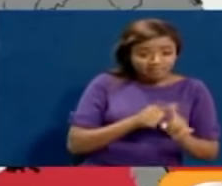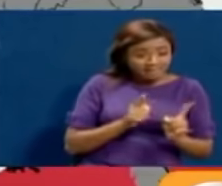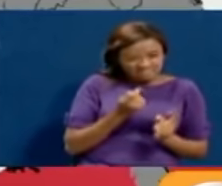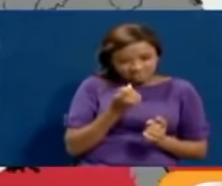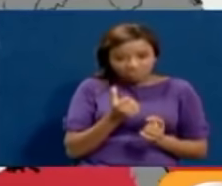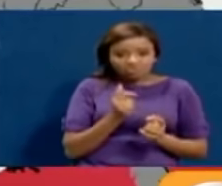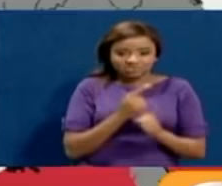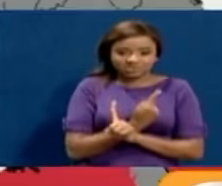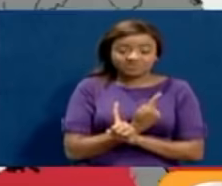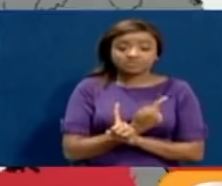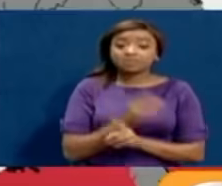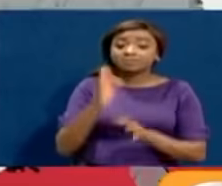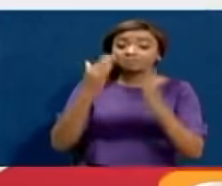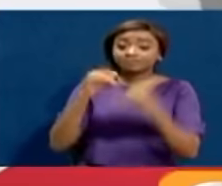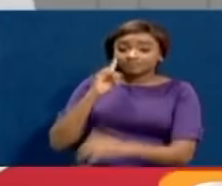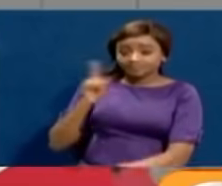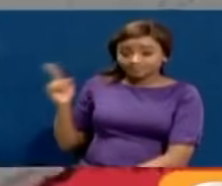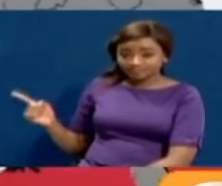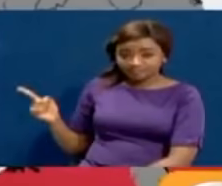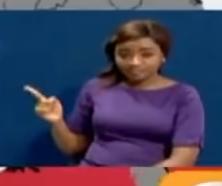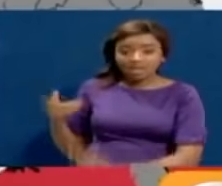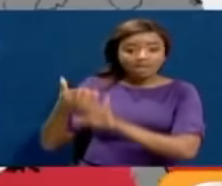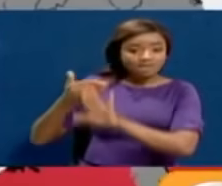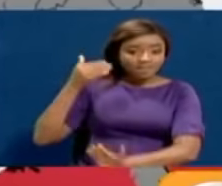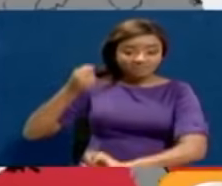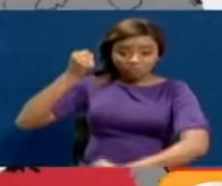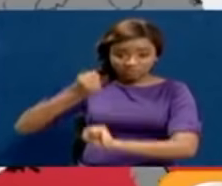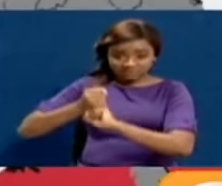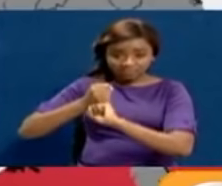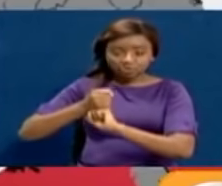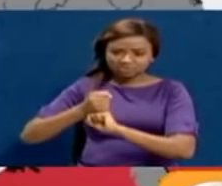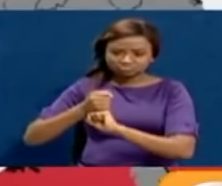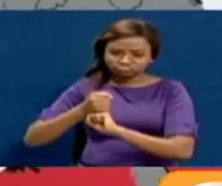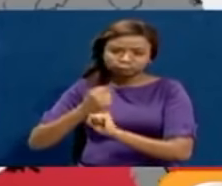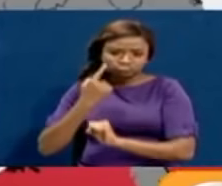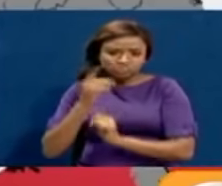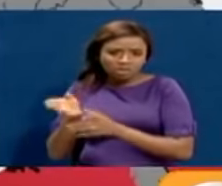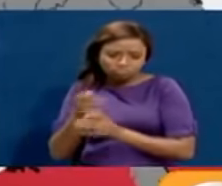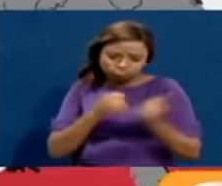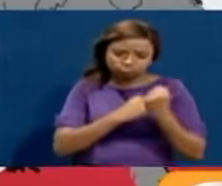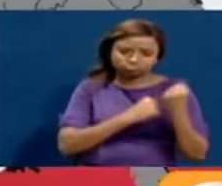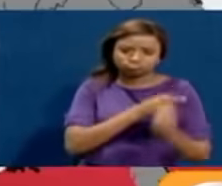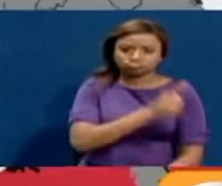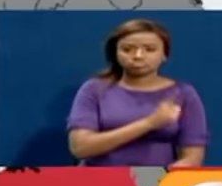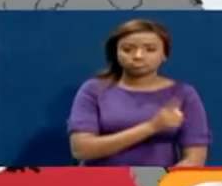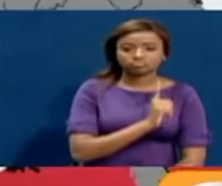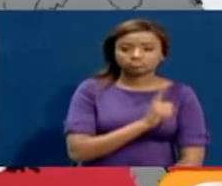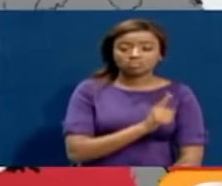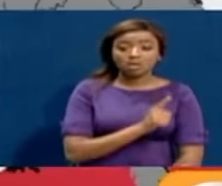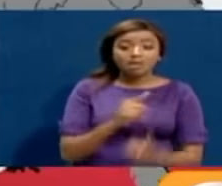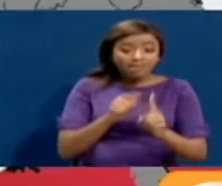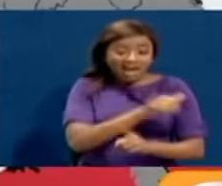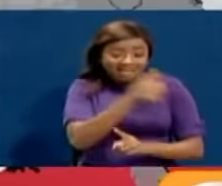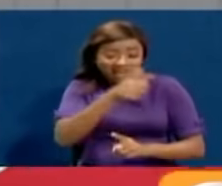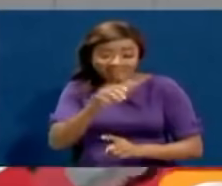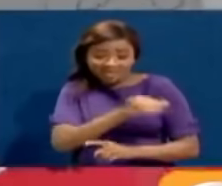idadi ndogo. Jimbo la Arizona ni lingine lenye kura 11, tayari limeonekana kuvuka na kumuunga mkono Biden. Majimbo